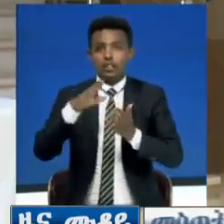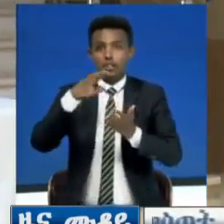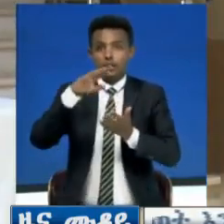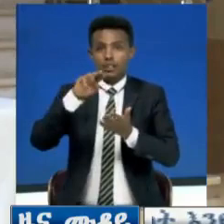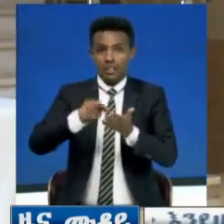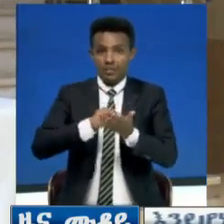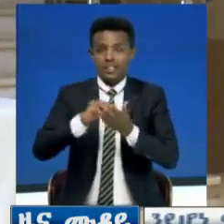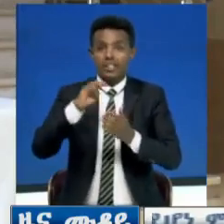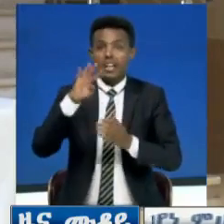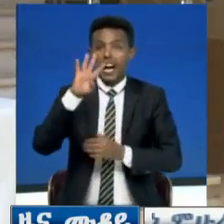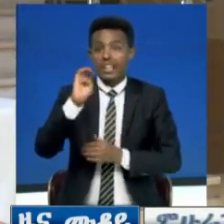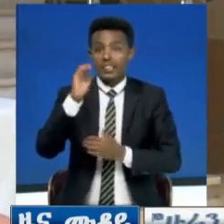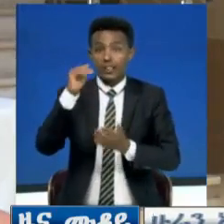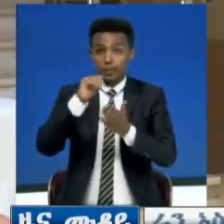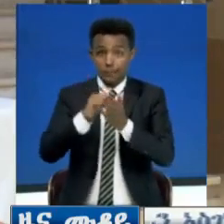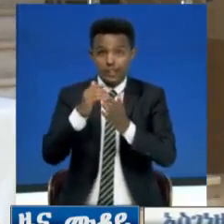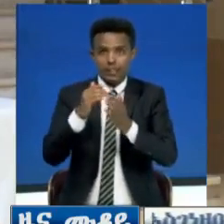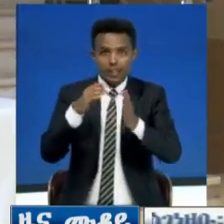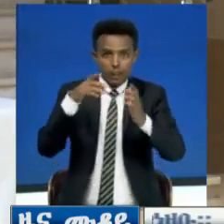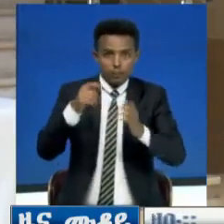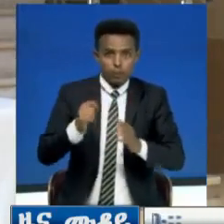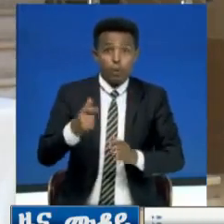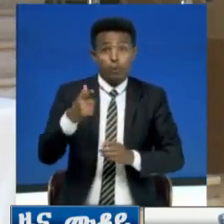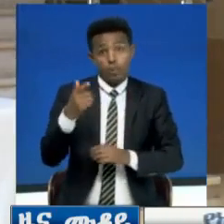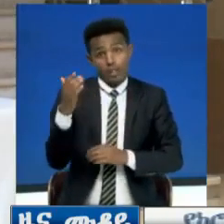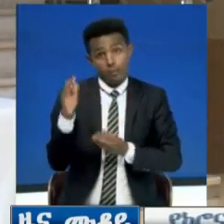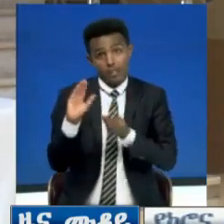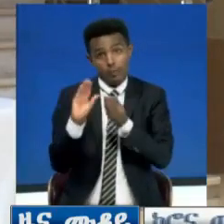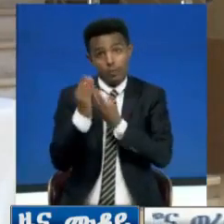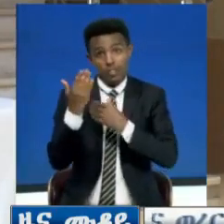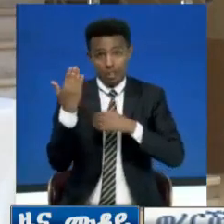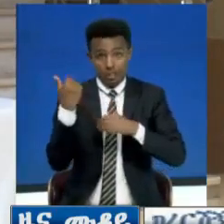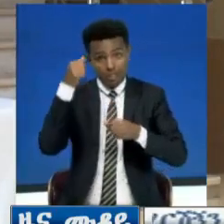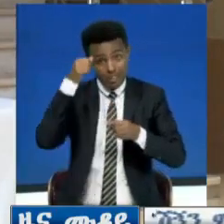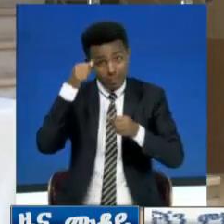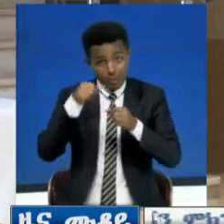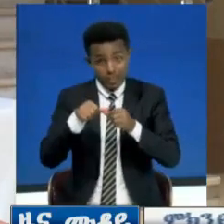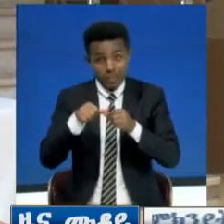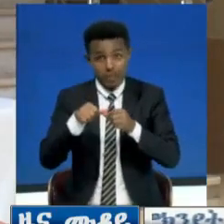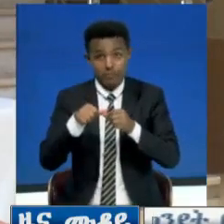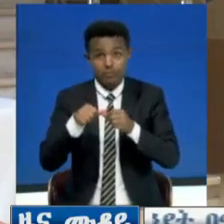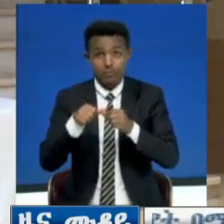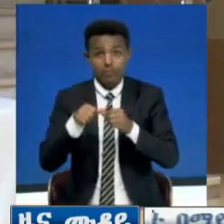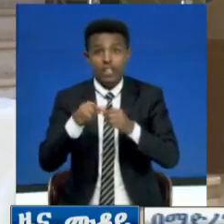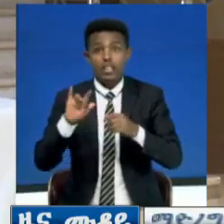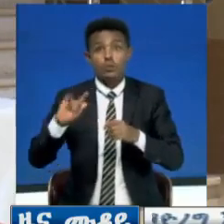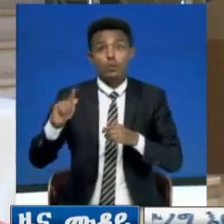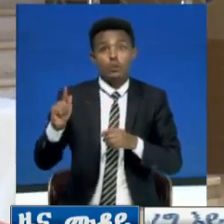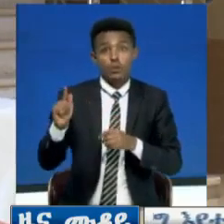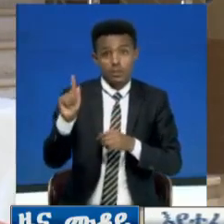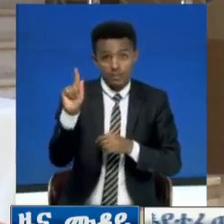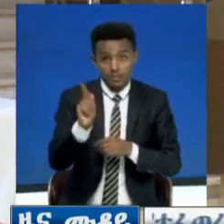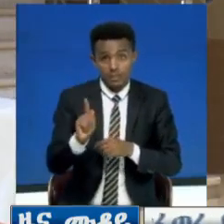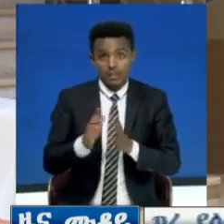ድረስ ገብቶ የነበረበት ሁኔታን እናስታውሳለን። እንደ ዞን